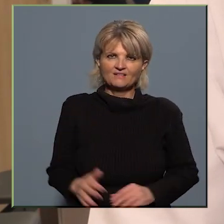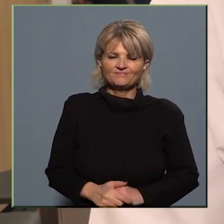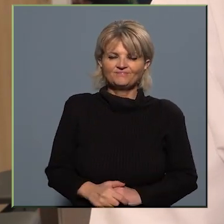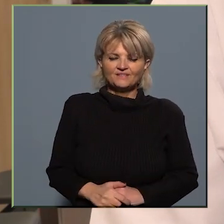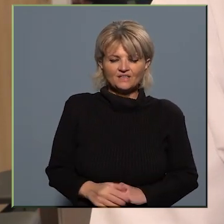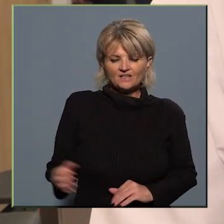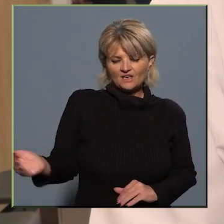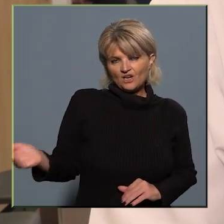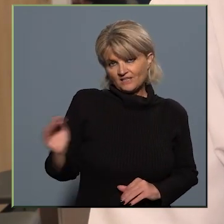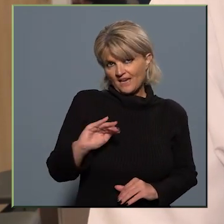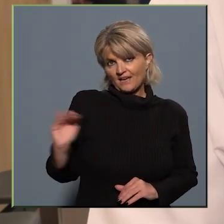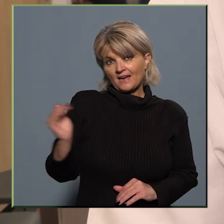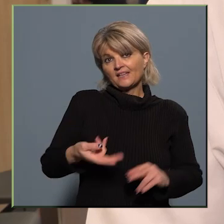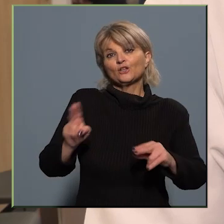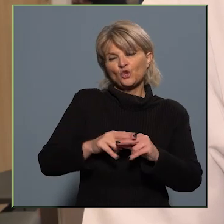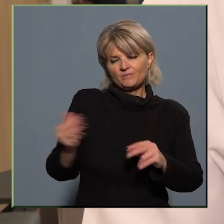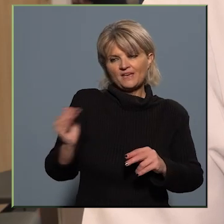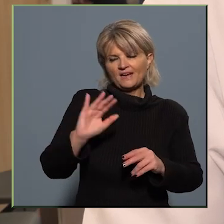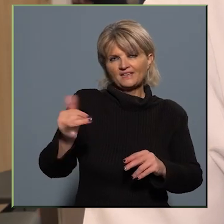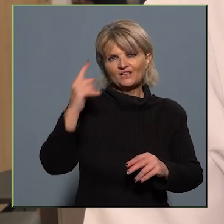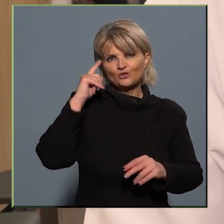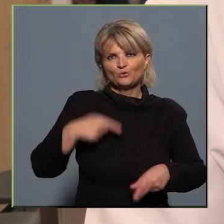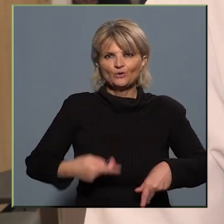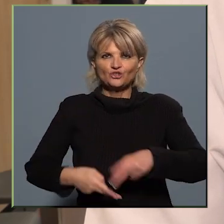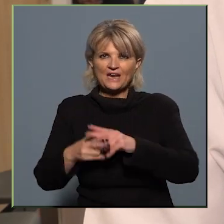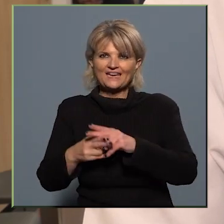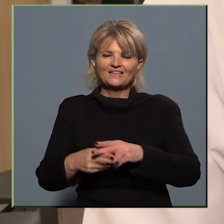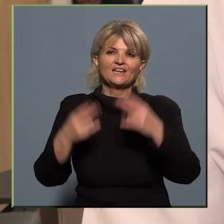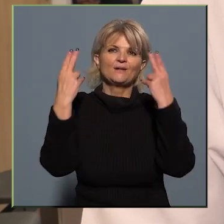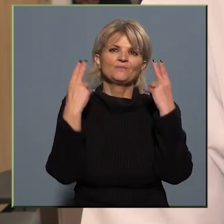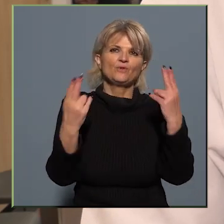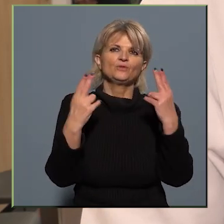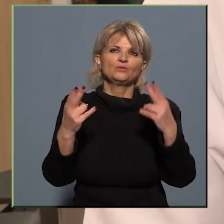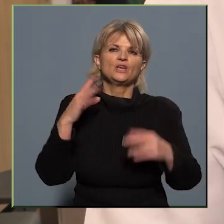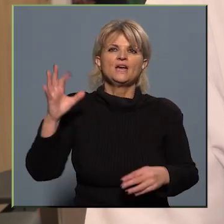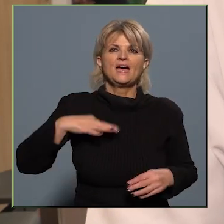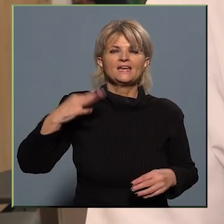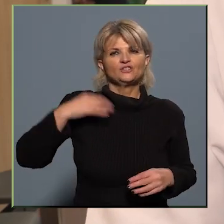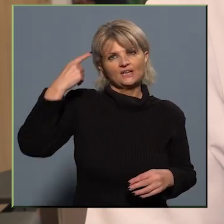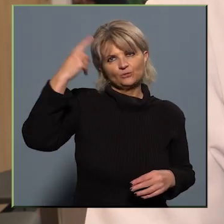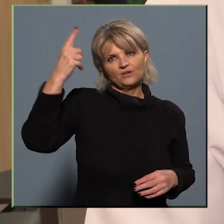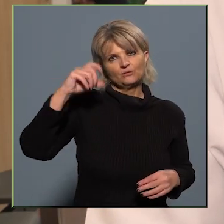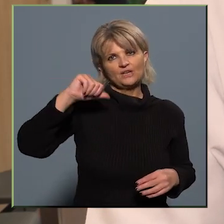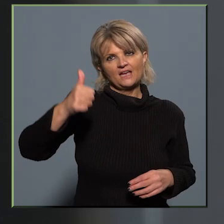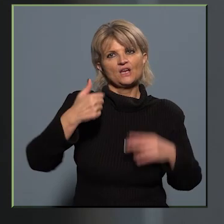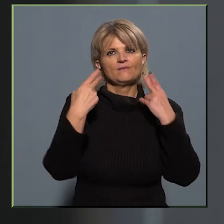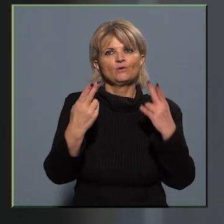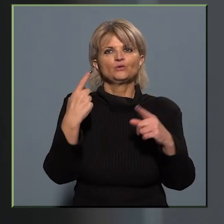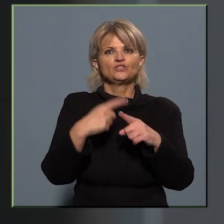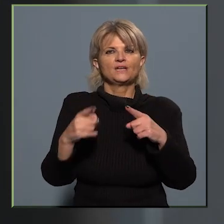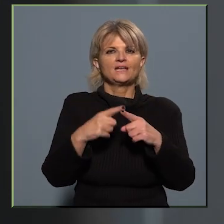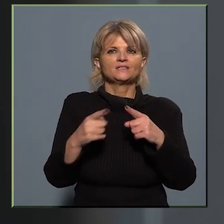ha gyerekekről beszélünk, akár többről is. És ami még egy nagyon fontos dolog, hogy az egészségtudatosságnak egy fontos része